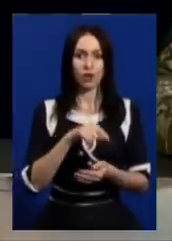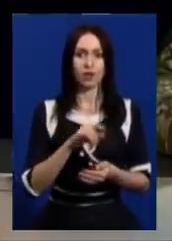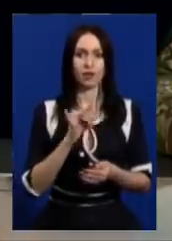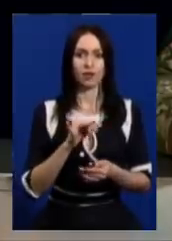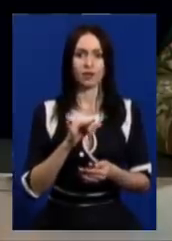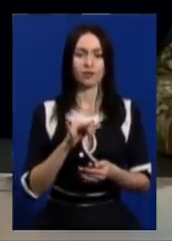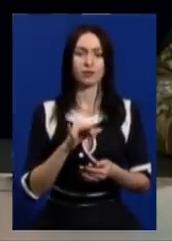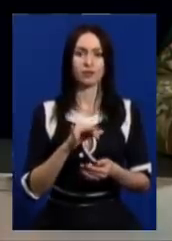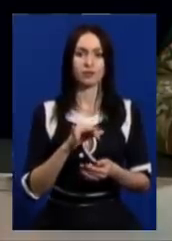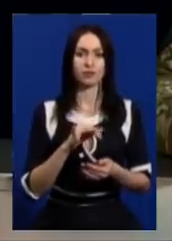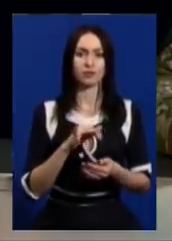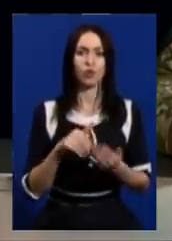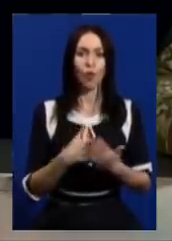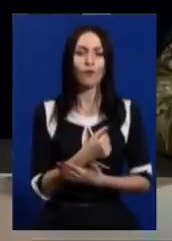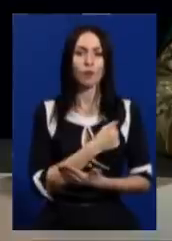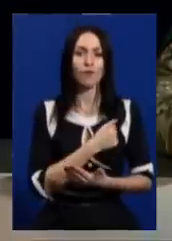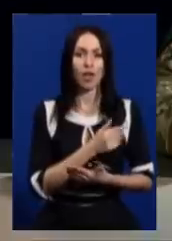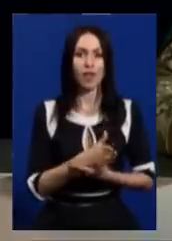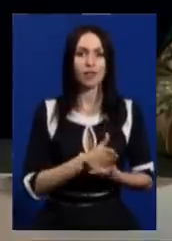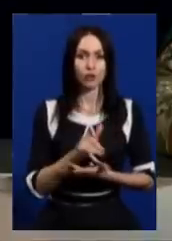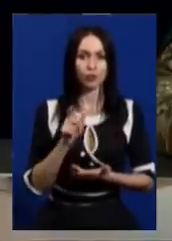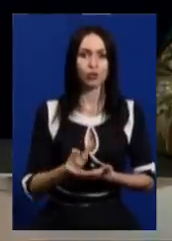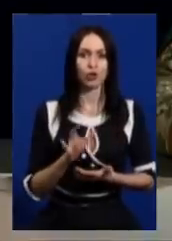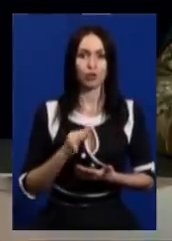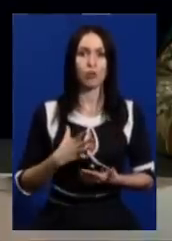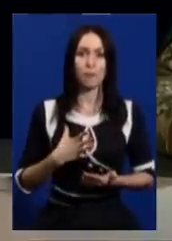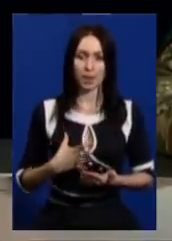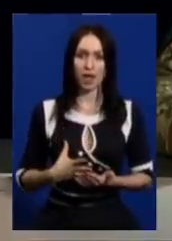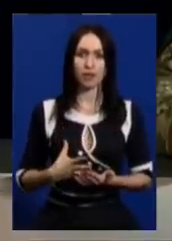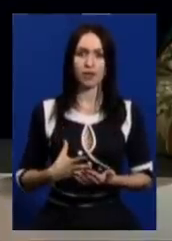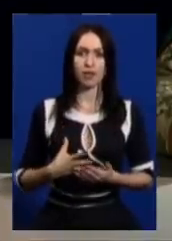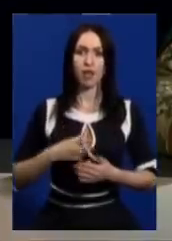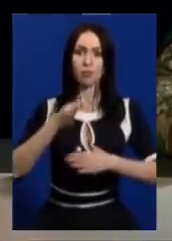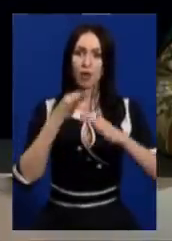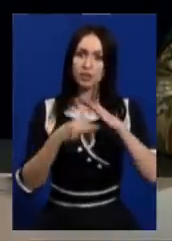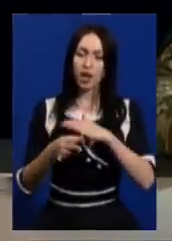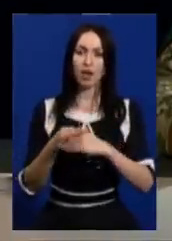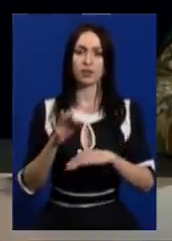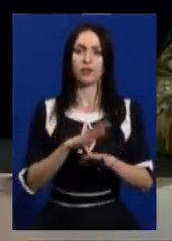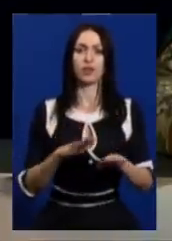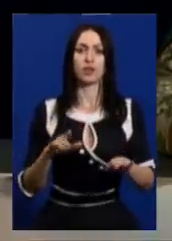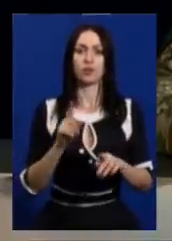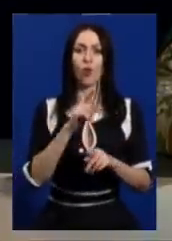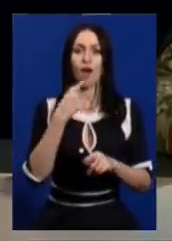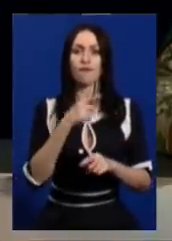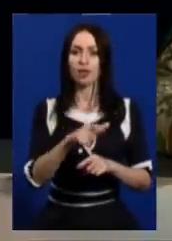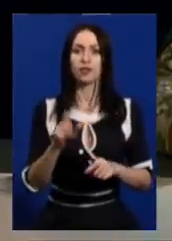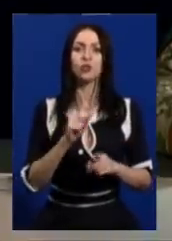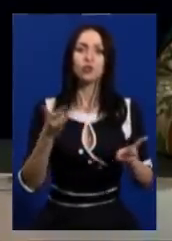пополнялось новыми военнослужащими. Приходилось подсказывать ребятам, что надо делать, как